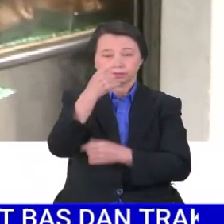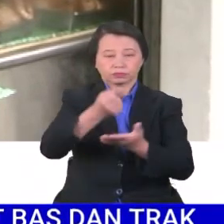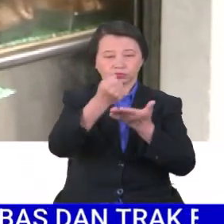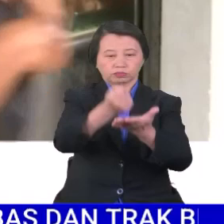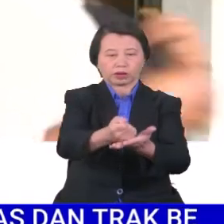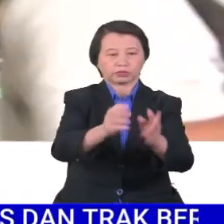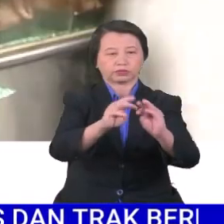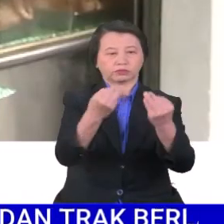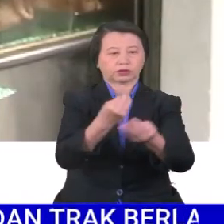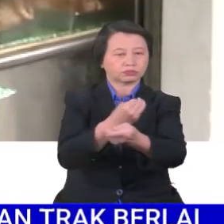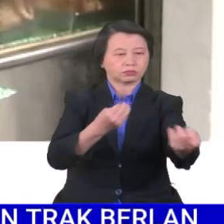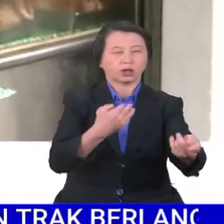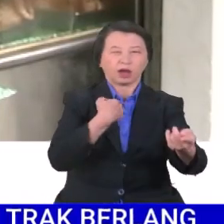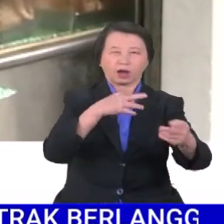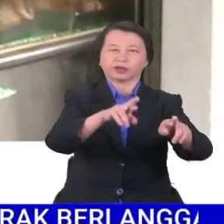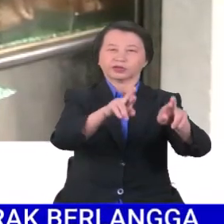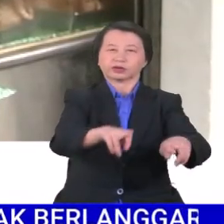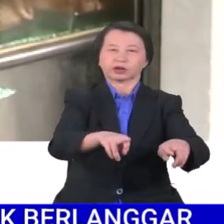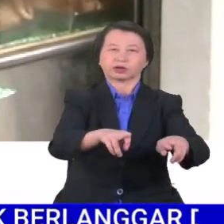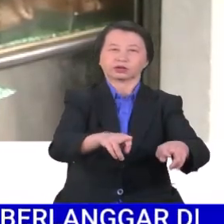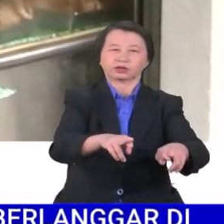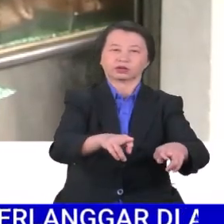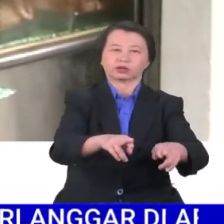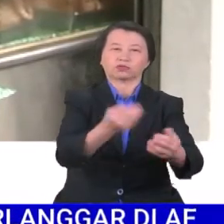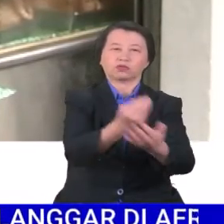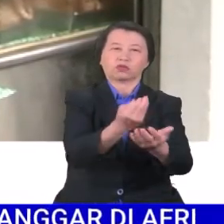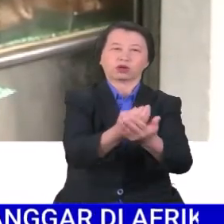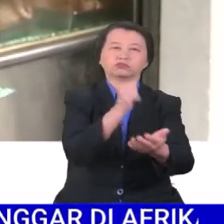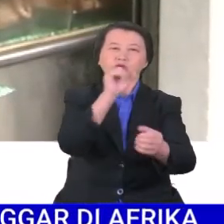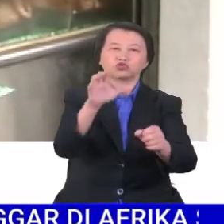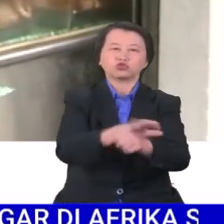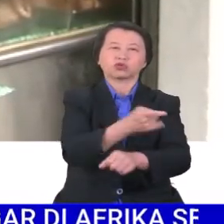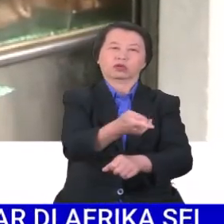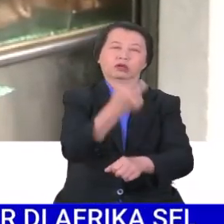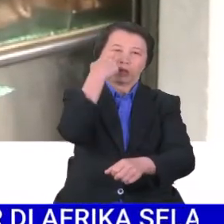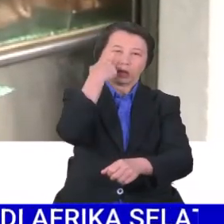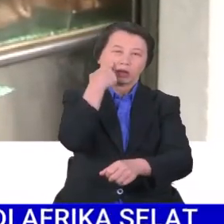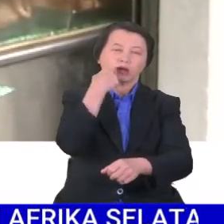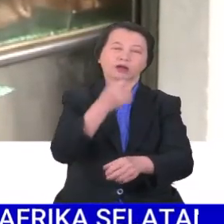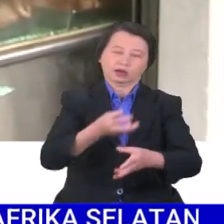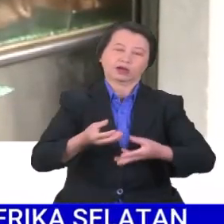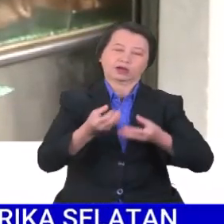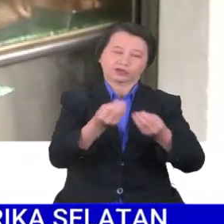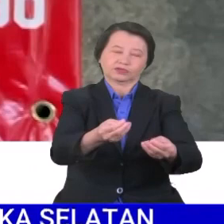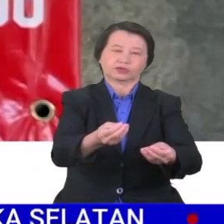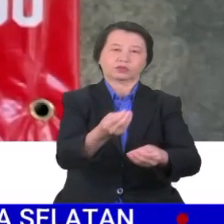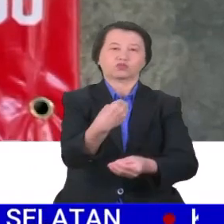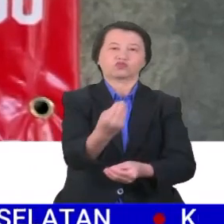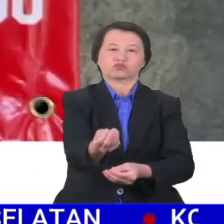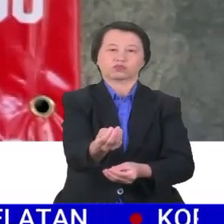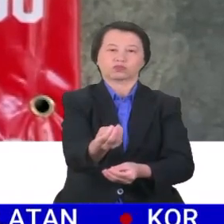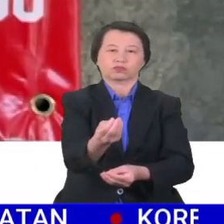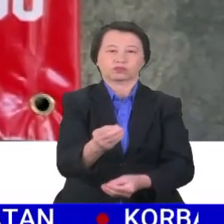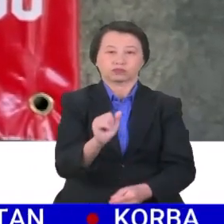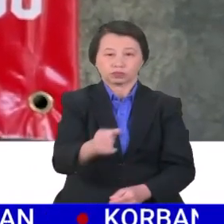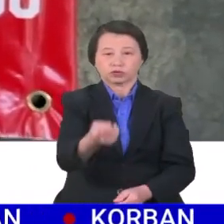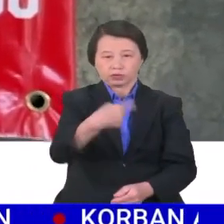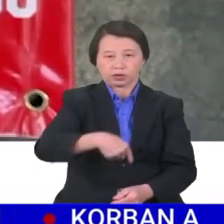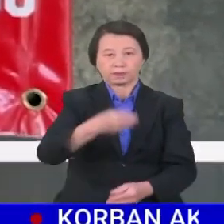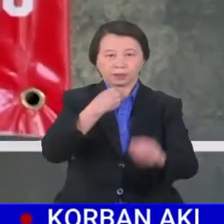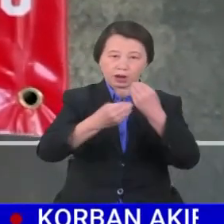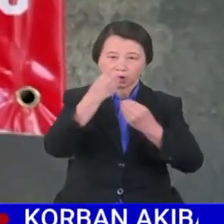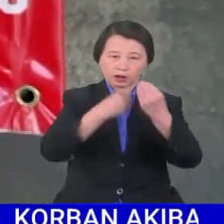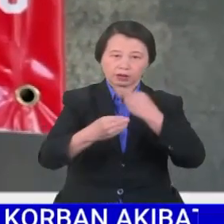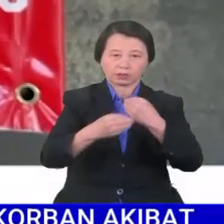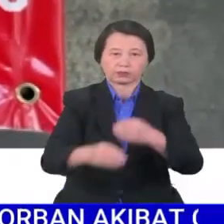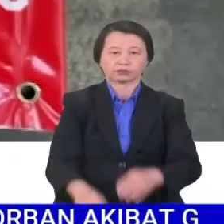masyarakat rakyat yang kadang kekurangan sumber kewangan, boleh berjimat cermat dan makanlah. Bolehlah kedai-kedai yang